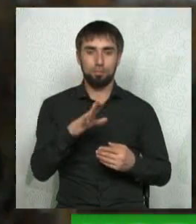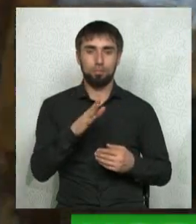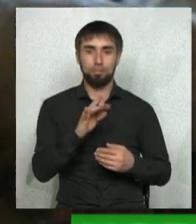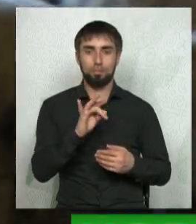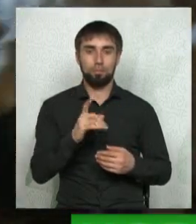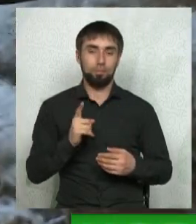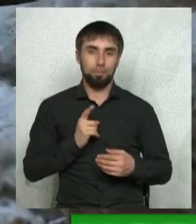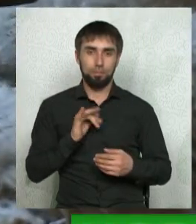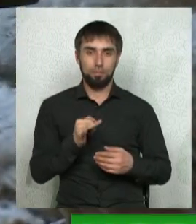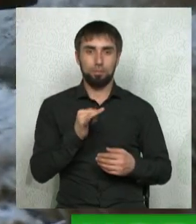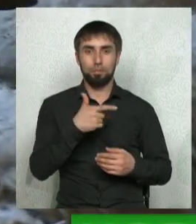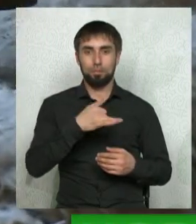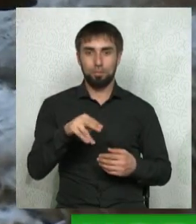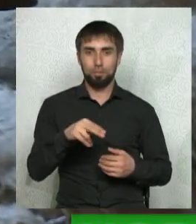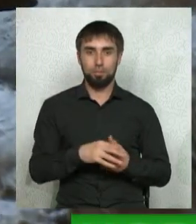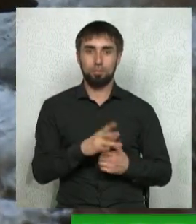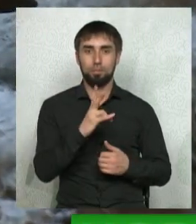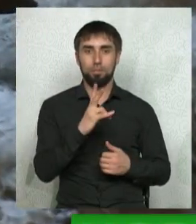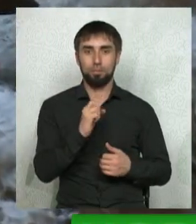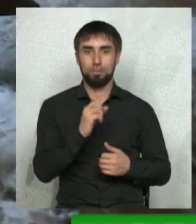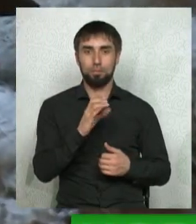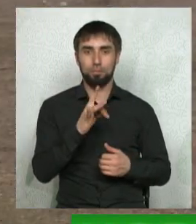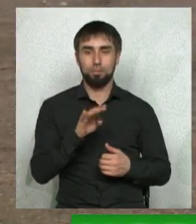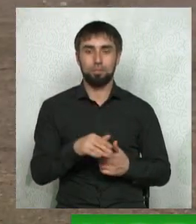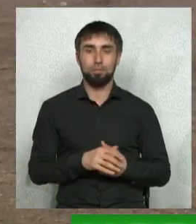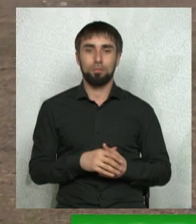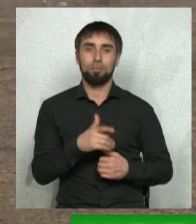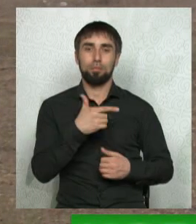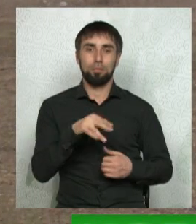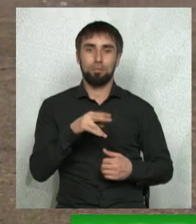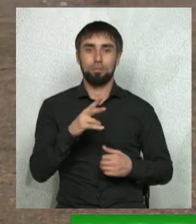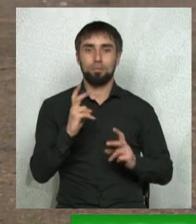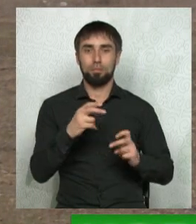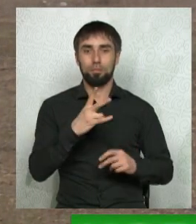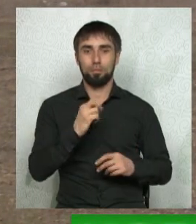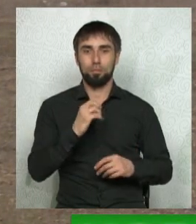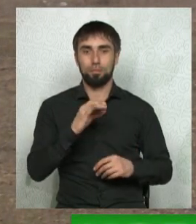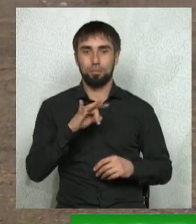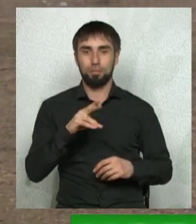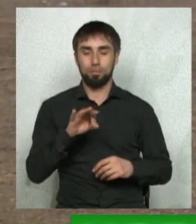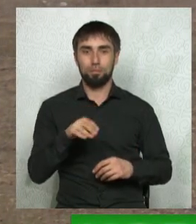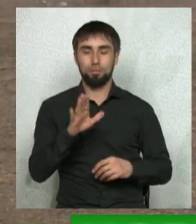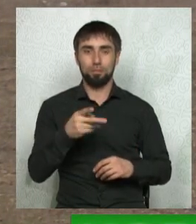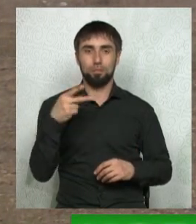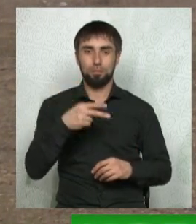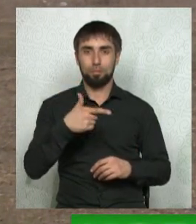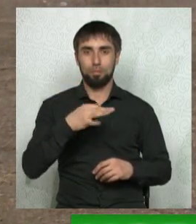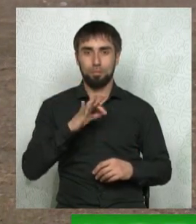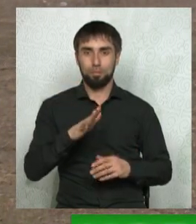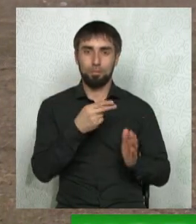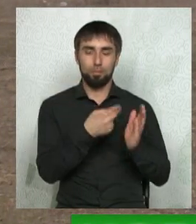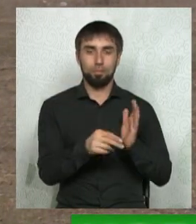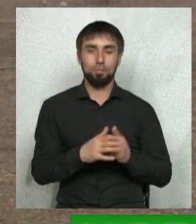КРС ожидают и в унитарном предприятии Насыркорская. ГУП Насыркорте до 1000 голов лил бы. Так